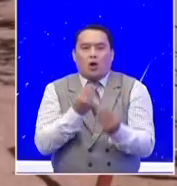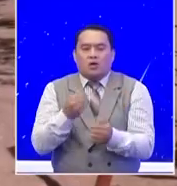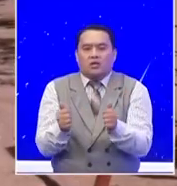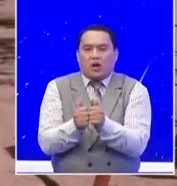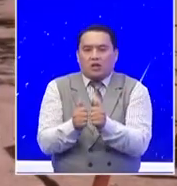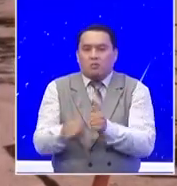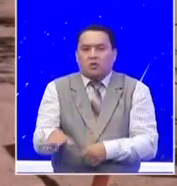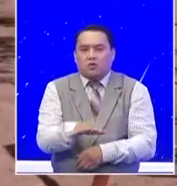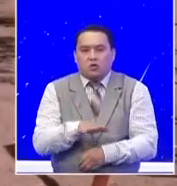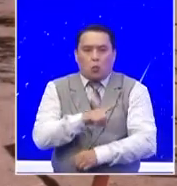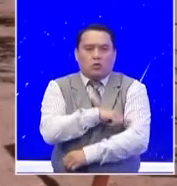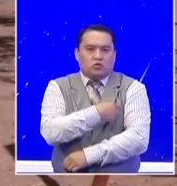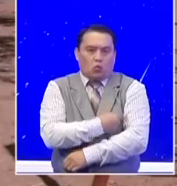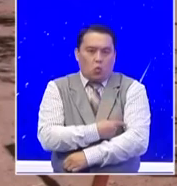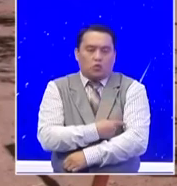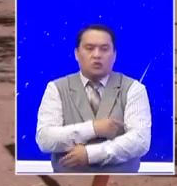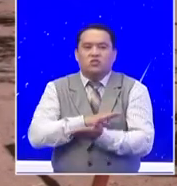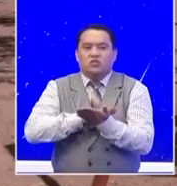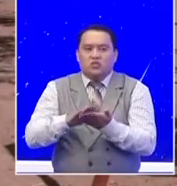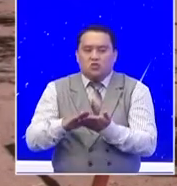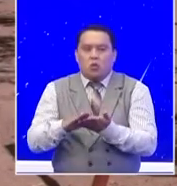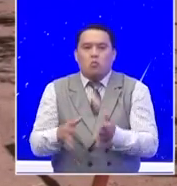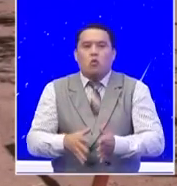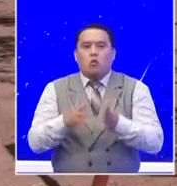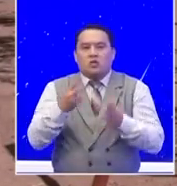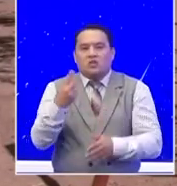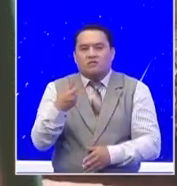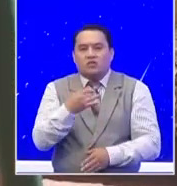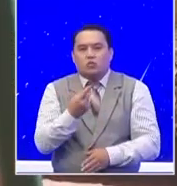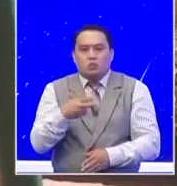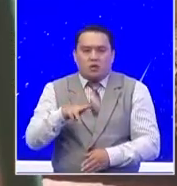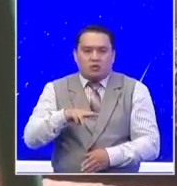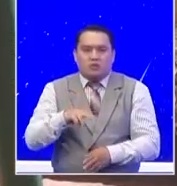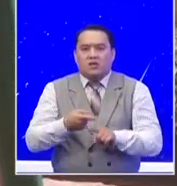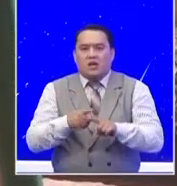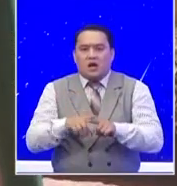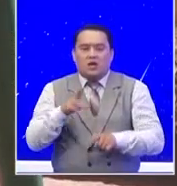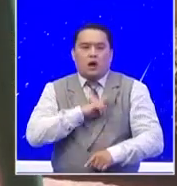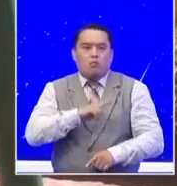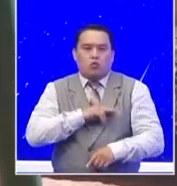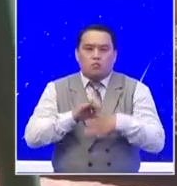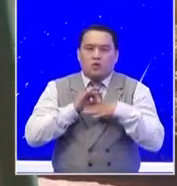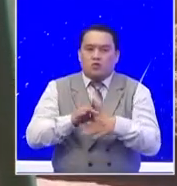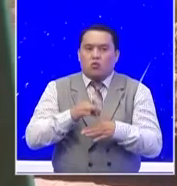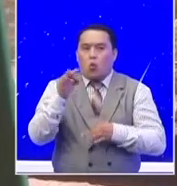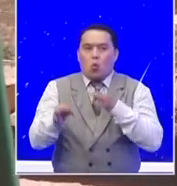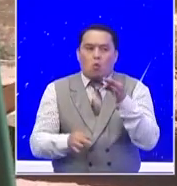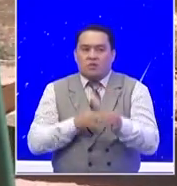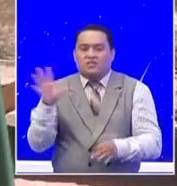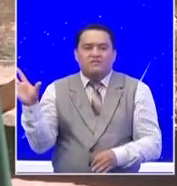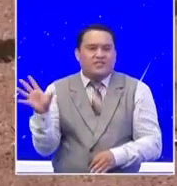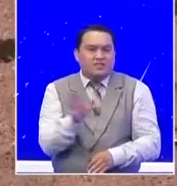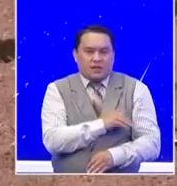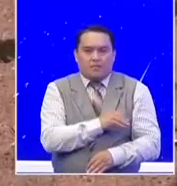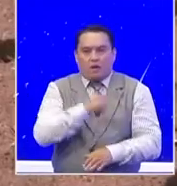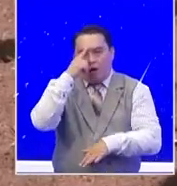прилегающие территории медучреждений. Санобработкой охвачено более 21 миллиона квадратных метров. Работы ведутся круглосуточно и повсеместно. Из